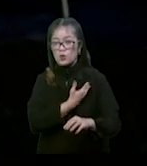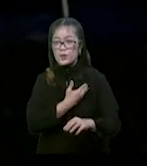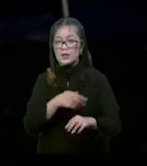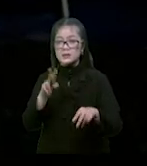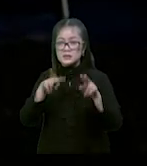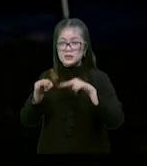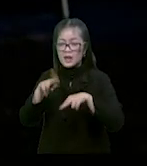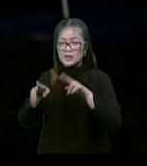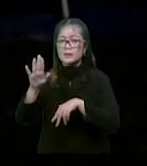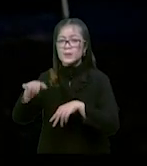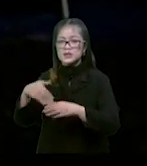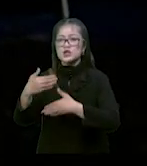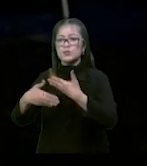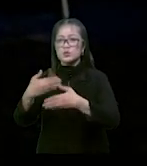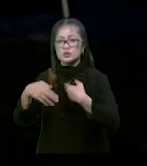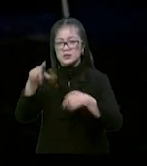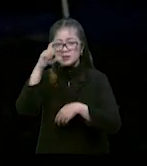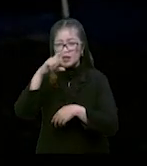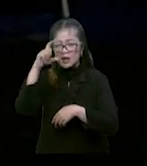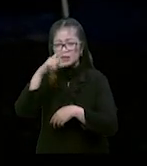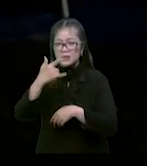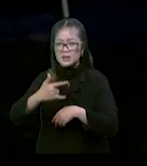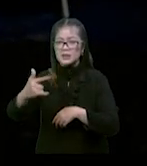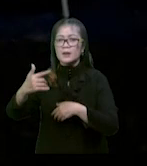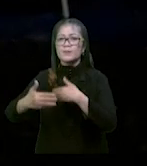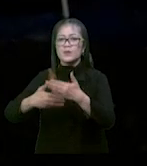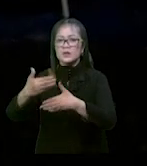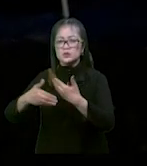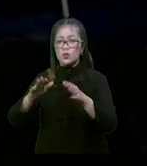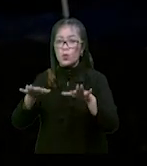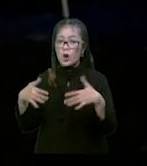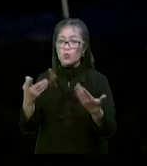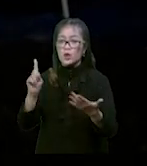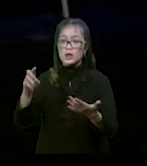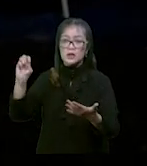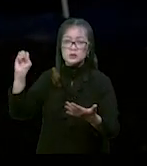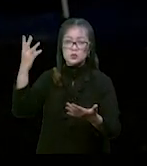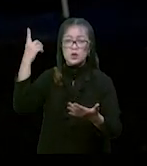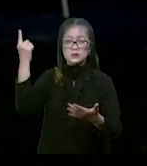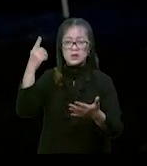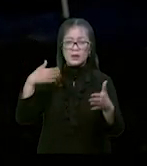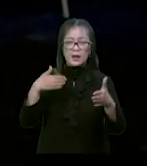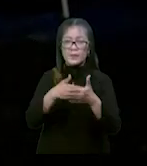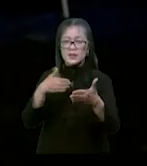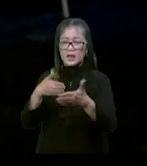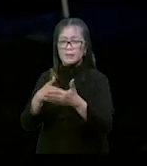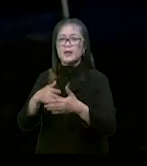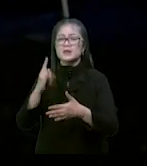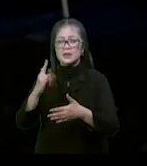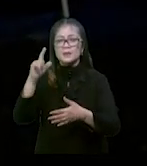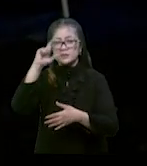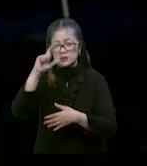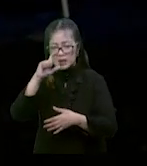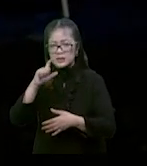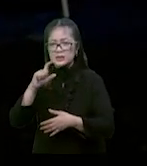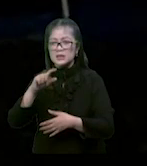gempa. Proses pencarian akan terus dilakukan meski terhalang cuaca. Di tengah kesedihan yang mendalam, kehilangan keluarga